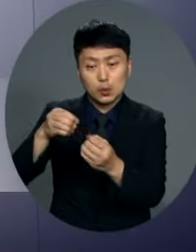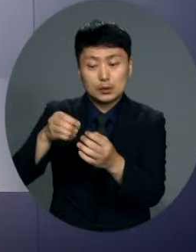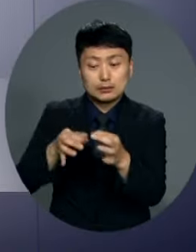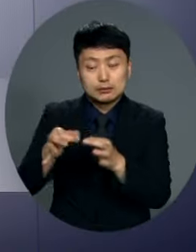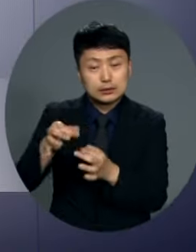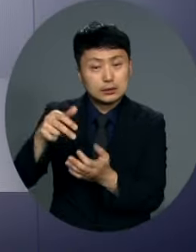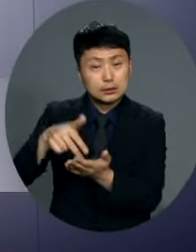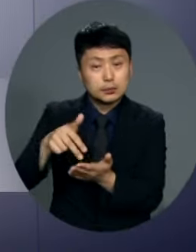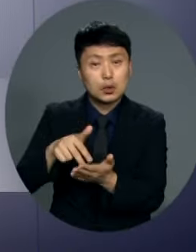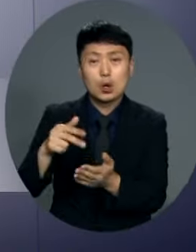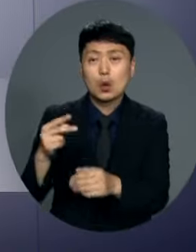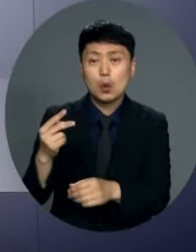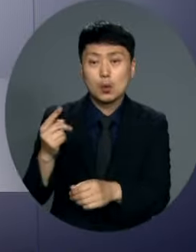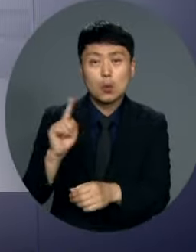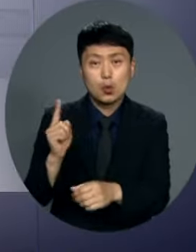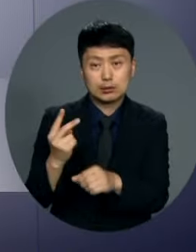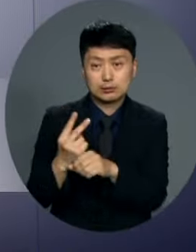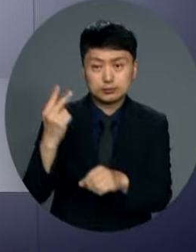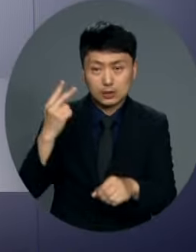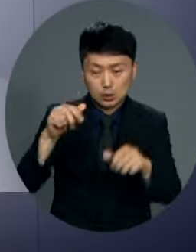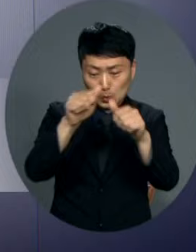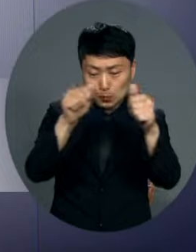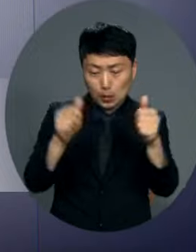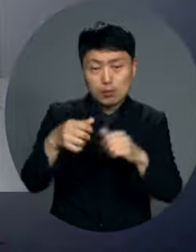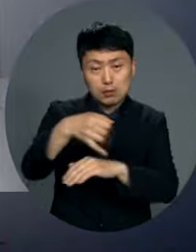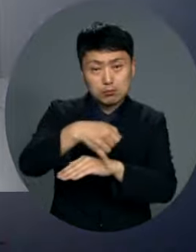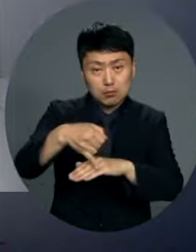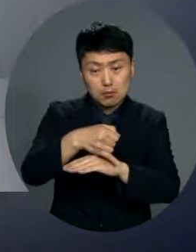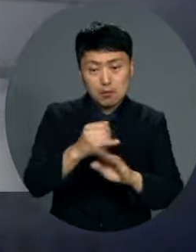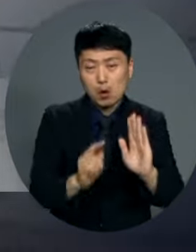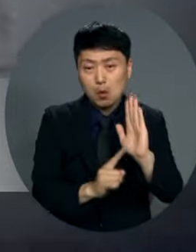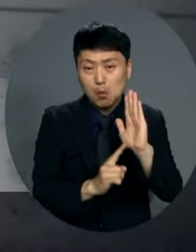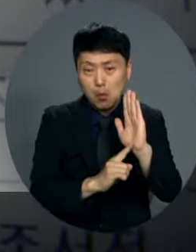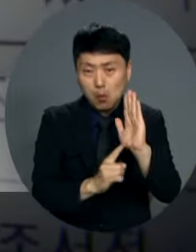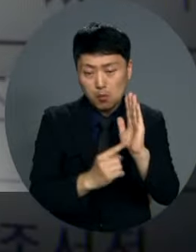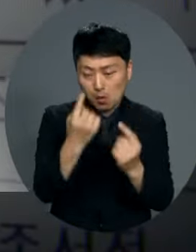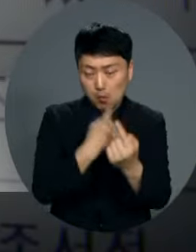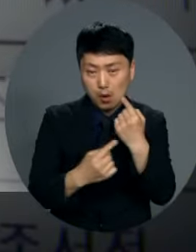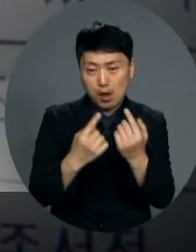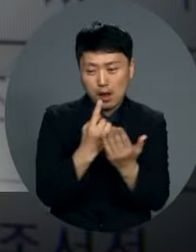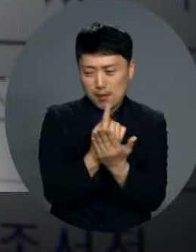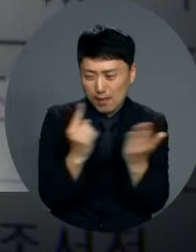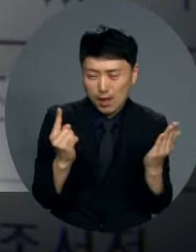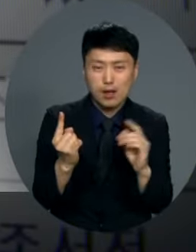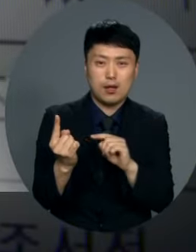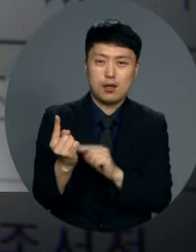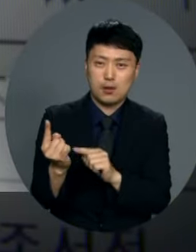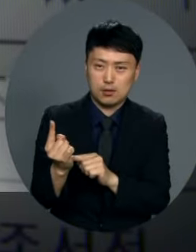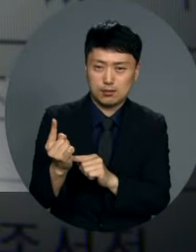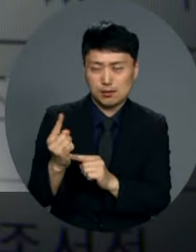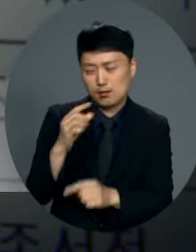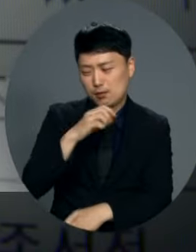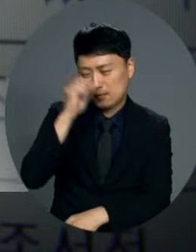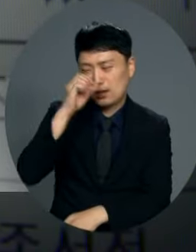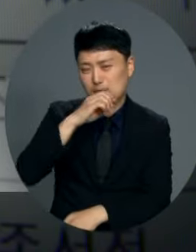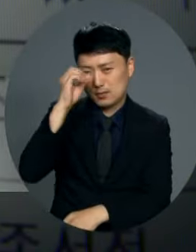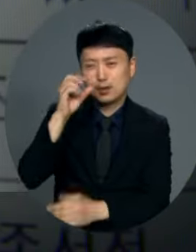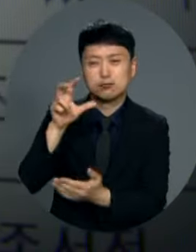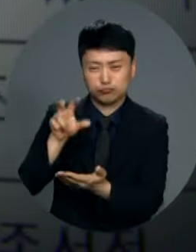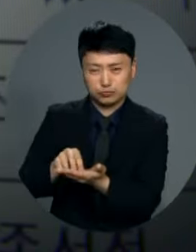전통시장진흥재단은 재작년 조형물 디자인 공모전을 열면서 결격 사유가 있는 작품을 수상작으로 선정하기도